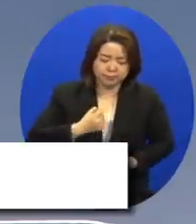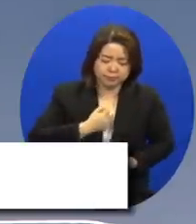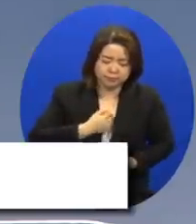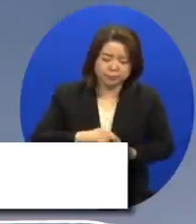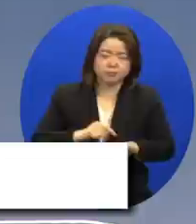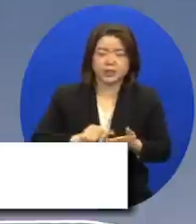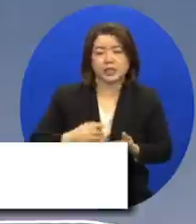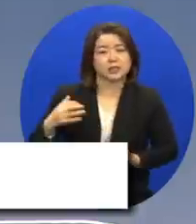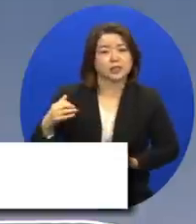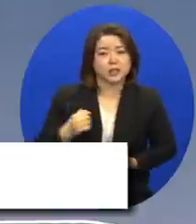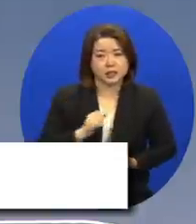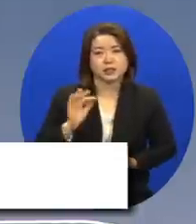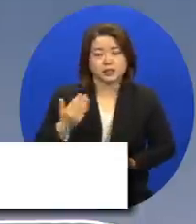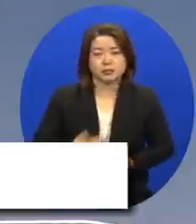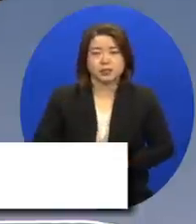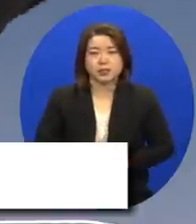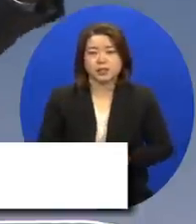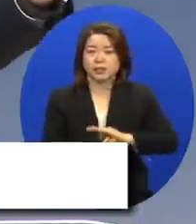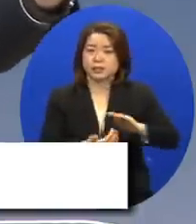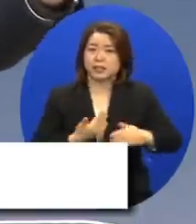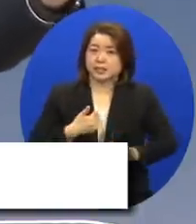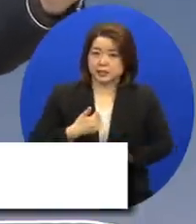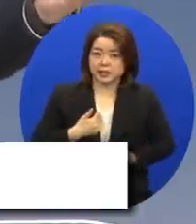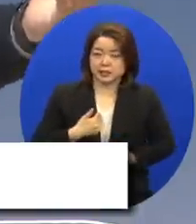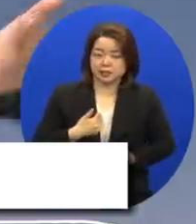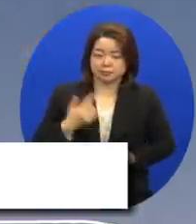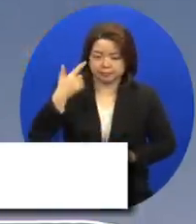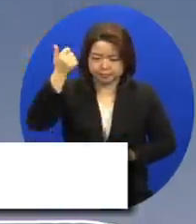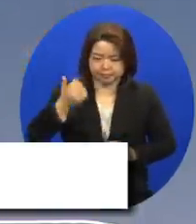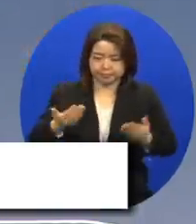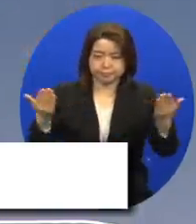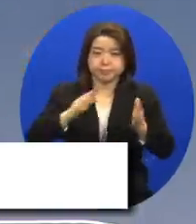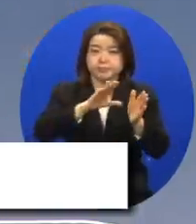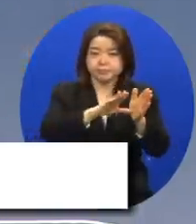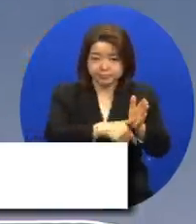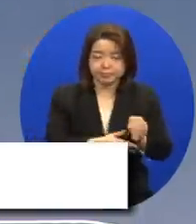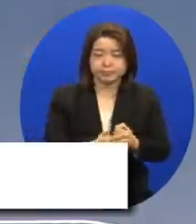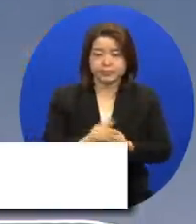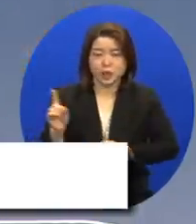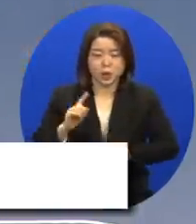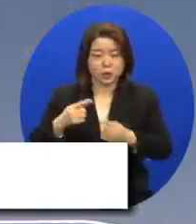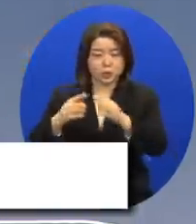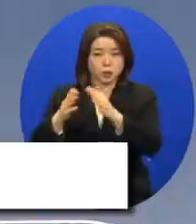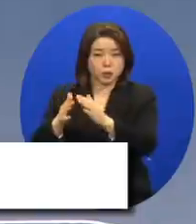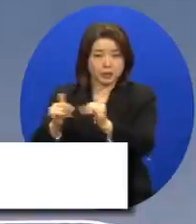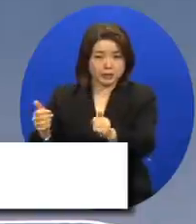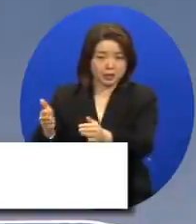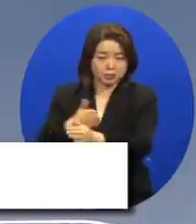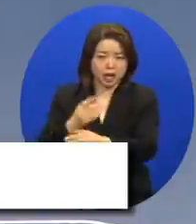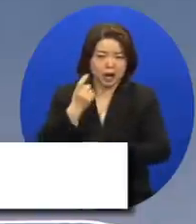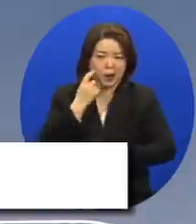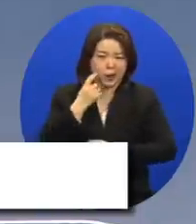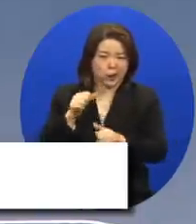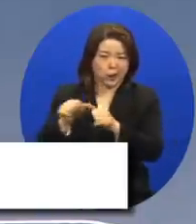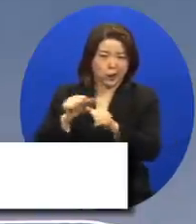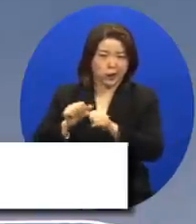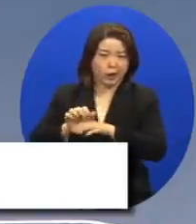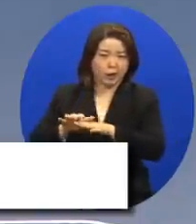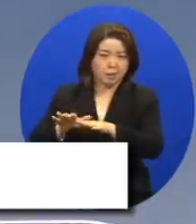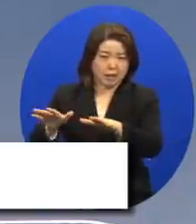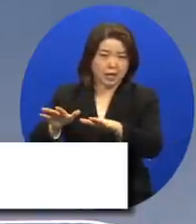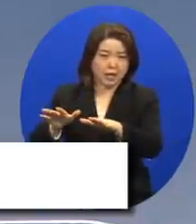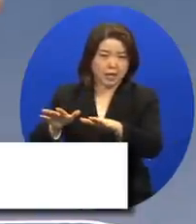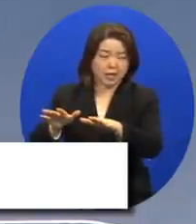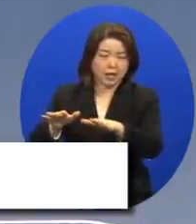됩니다 이전에 제가 뭐 꺄 된 교회의 어느 교인으로 부터 거지 소문이 저에 대한